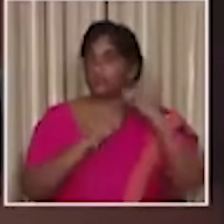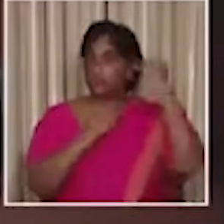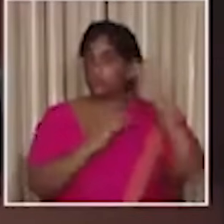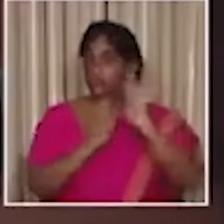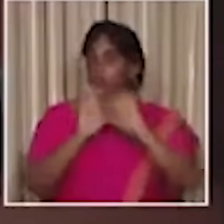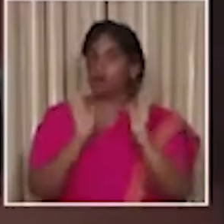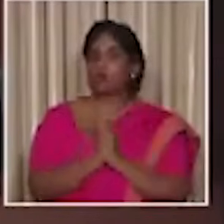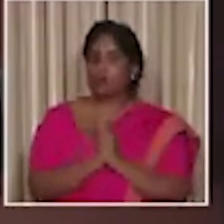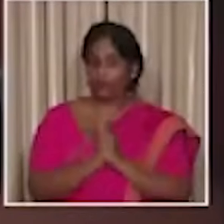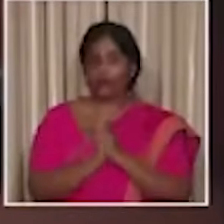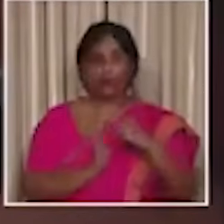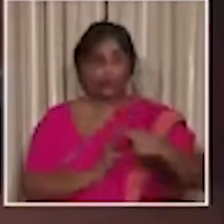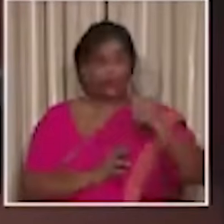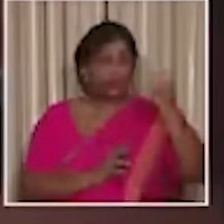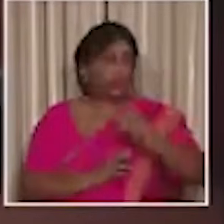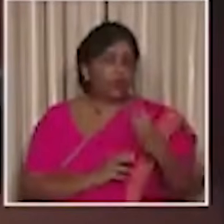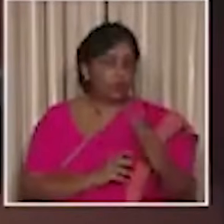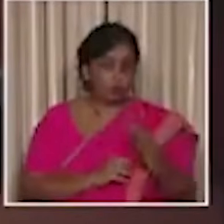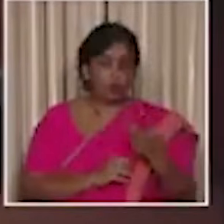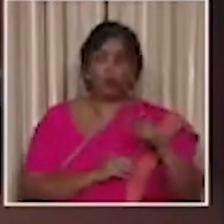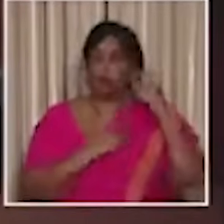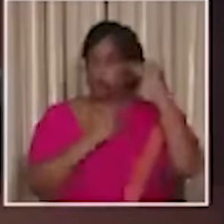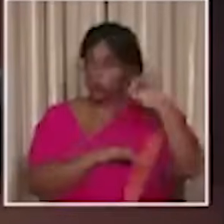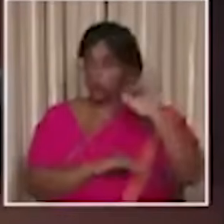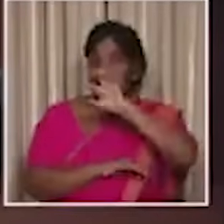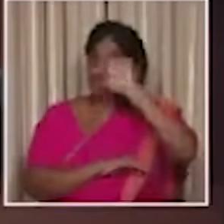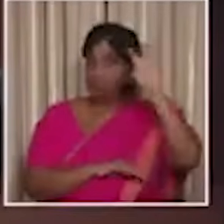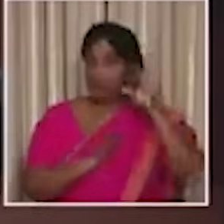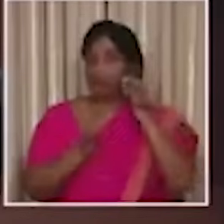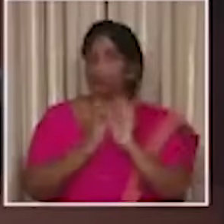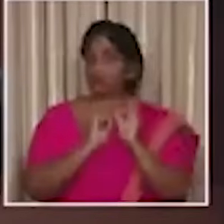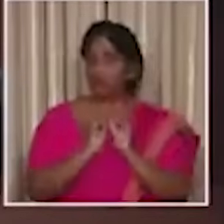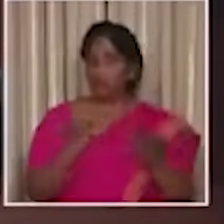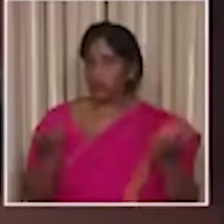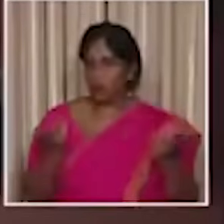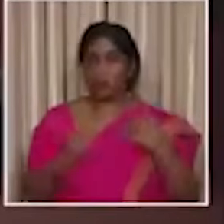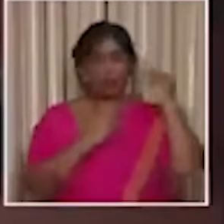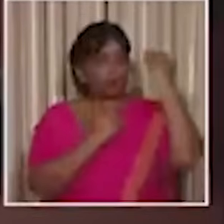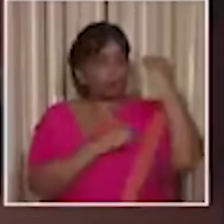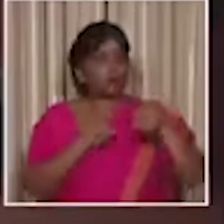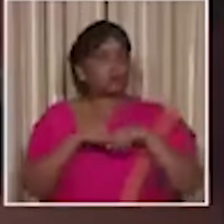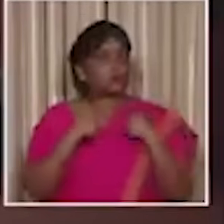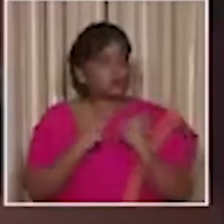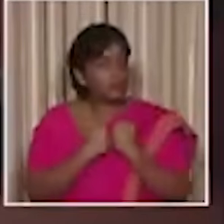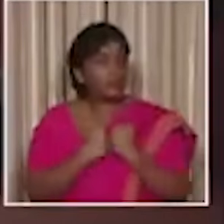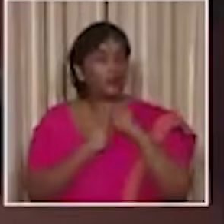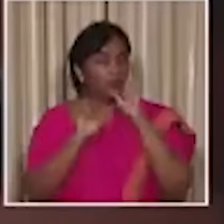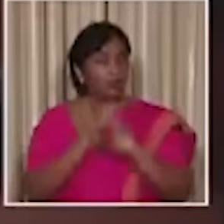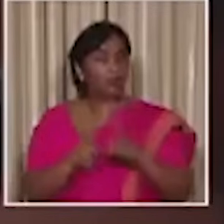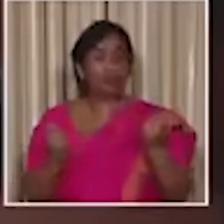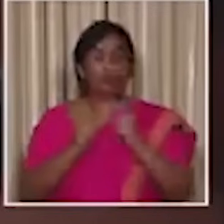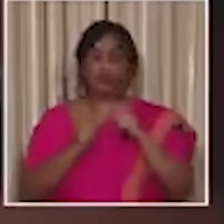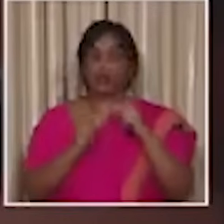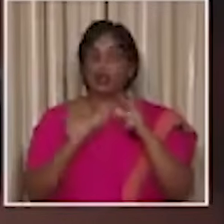ප්‍රමාණය දින සහිතව කොපමණද අපනයන කරන රටවල් හා ලිපිනයන් මොනවාද අපනයන කළ සමාගම් සහ ඒට අදාළ වෙළඳ බලපත්‍ර